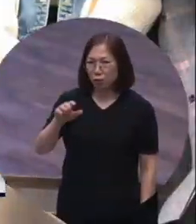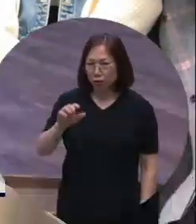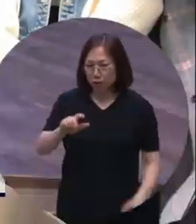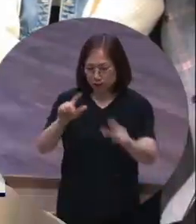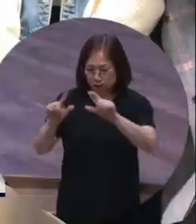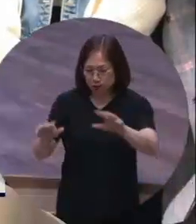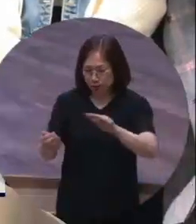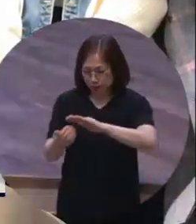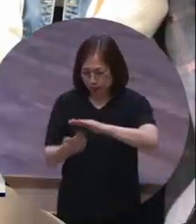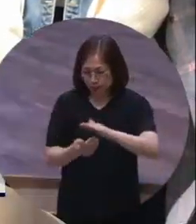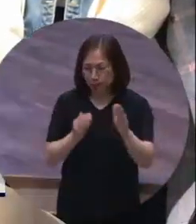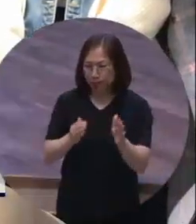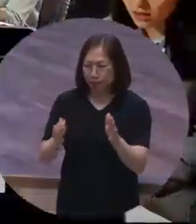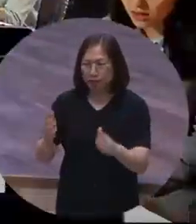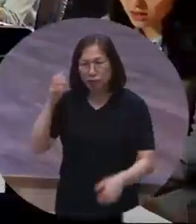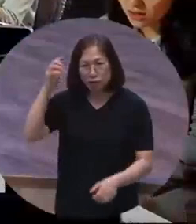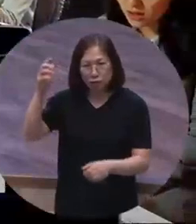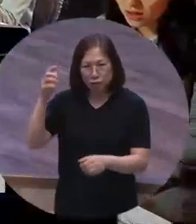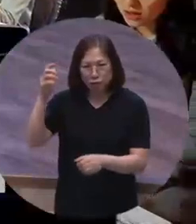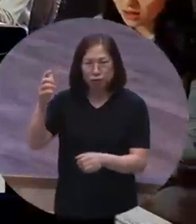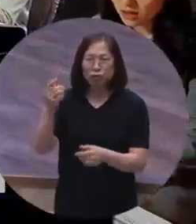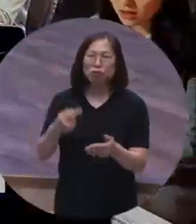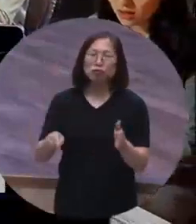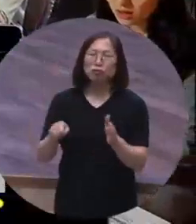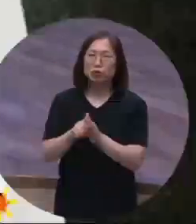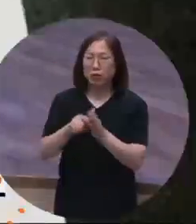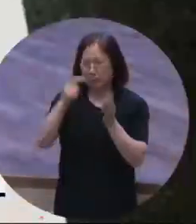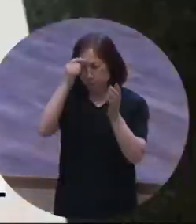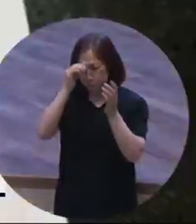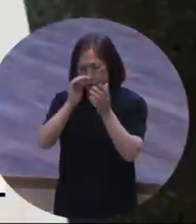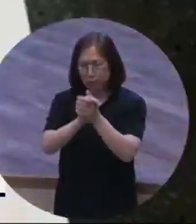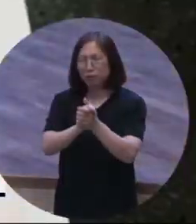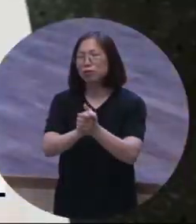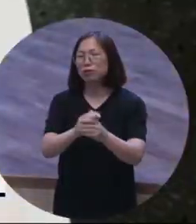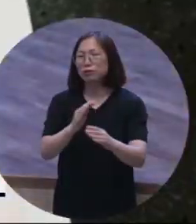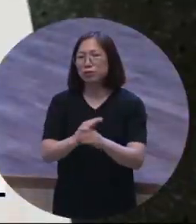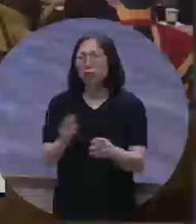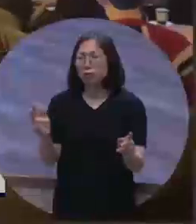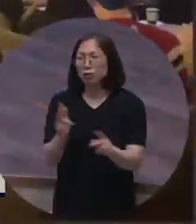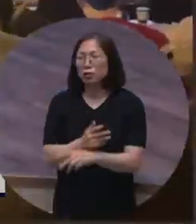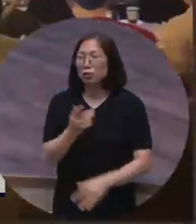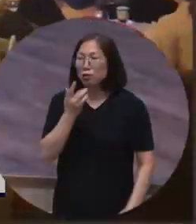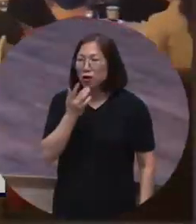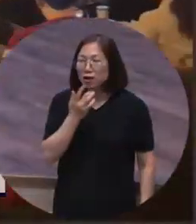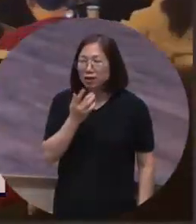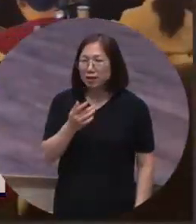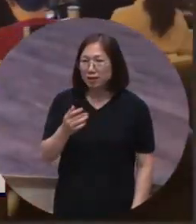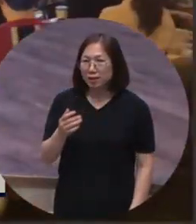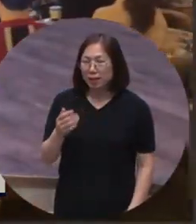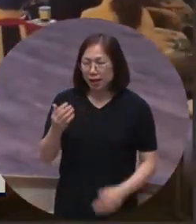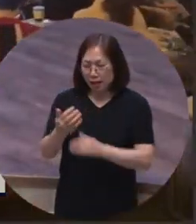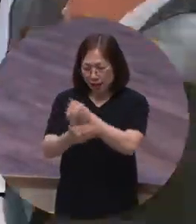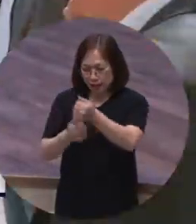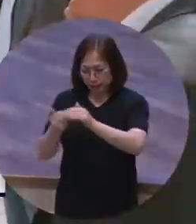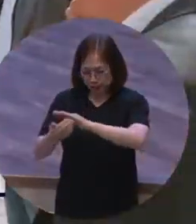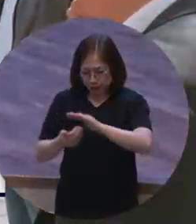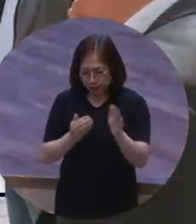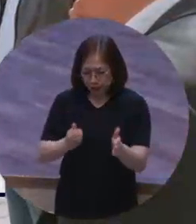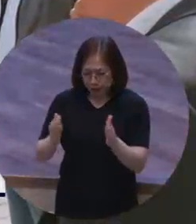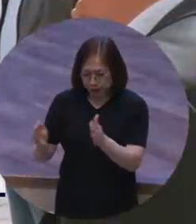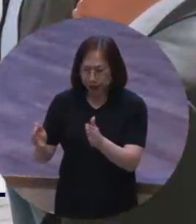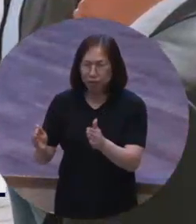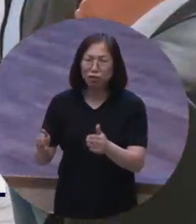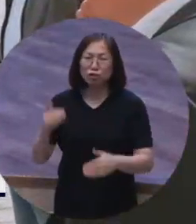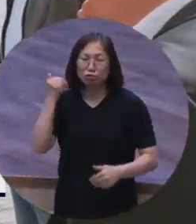운동에 그 열정을 모으고 있습니다. 매주 화요일에는 하나님이 예비하신 영혼 누구에게나 열려있는